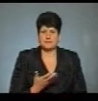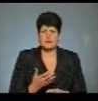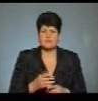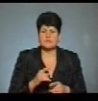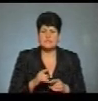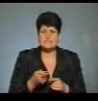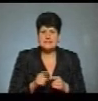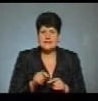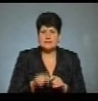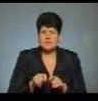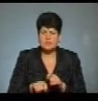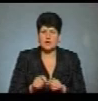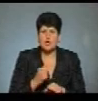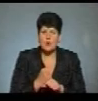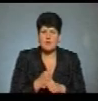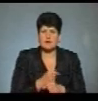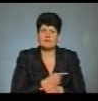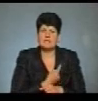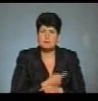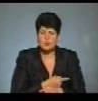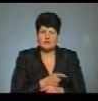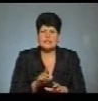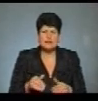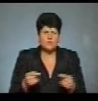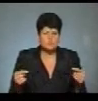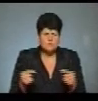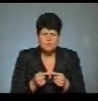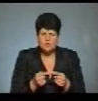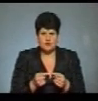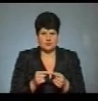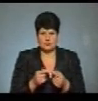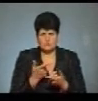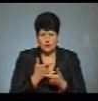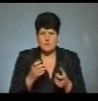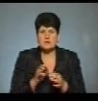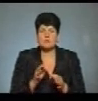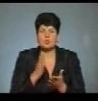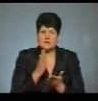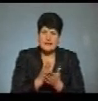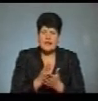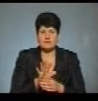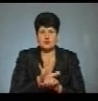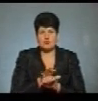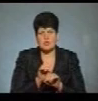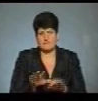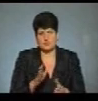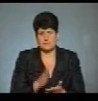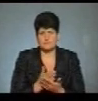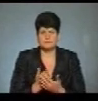швидких відрізняються тим, що їх роблять лабораторно, і вони дають достовірну інформацію про наявність коронавірусу в організмі.